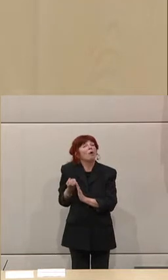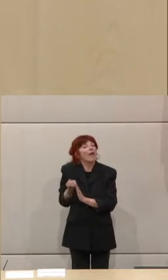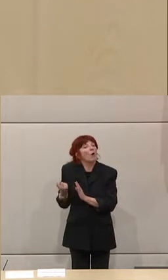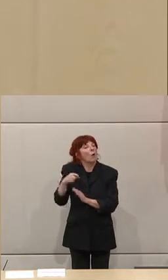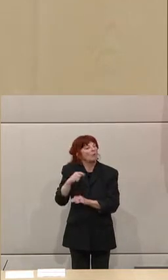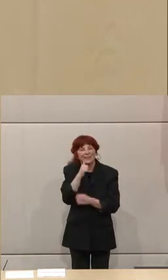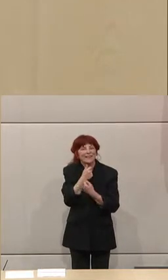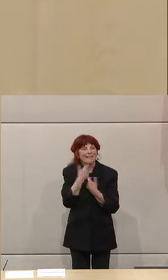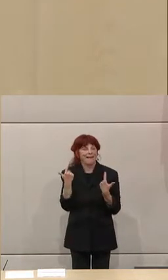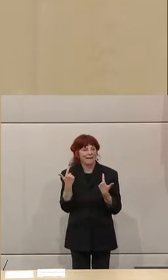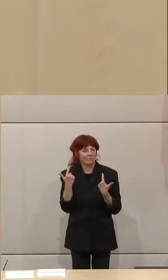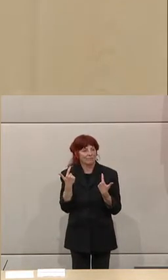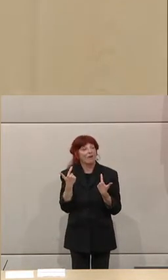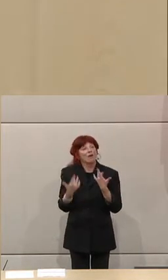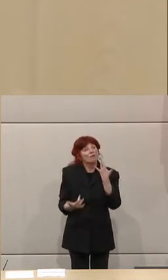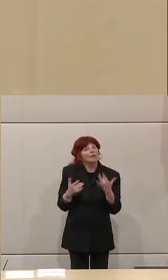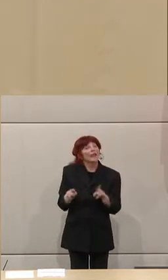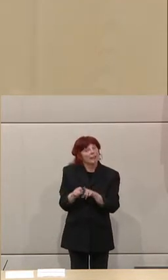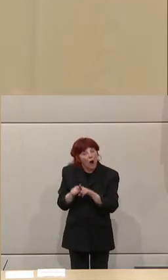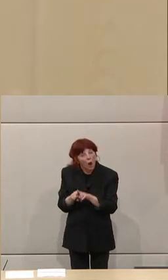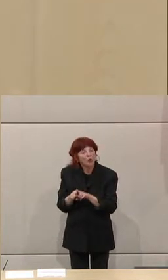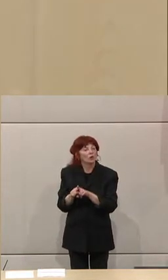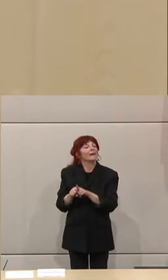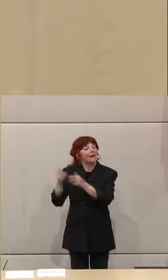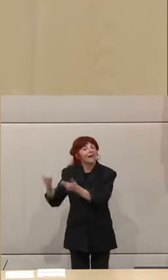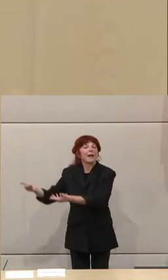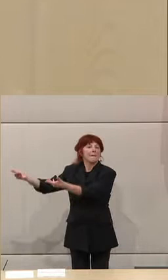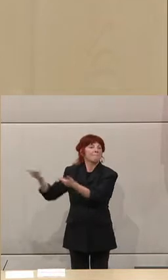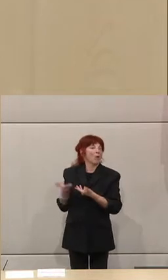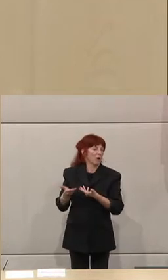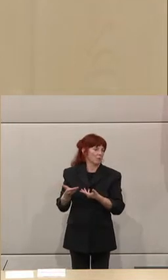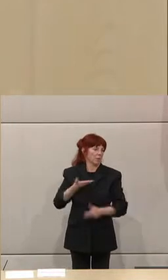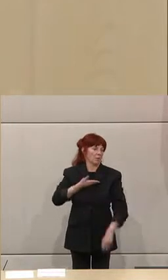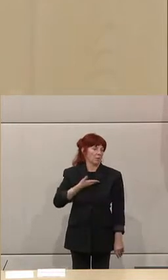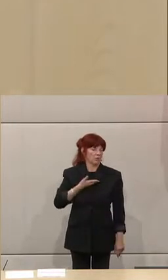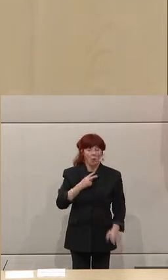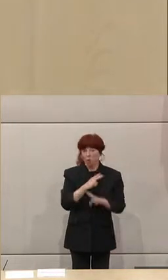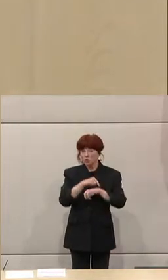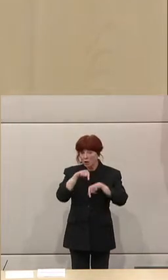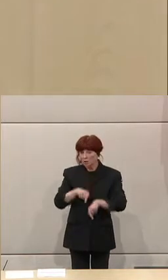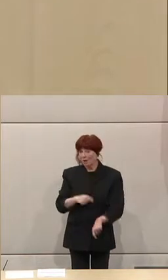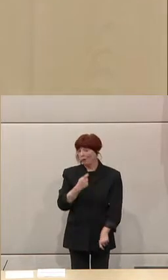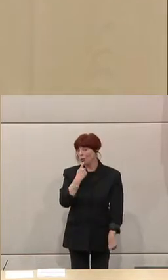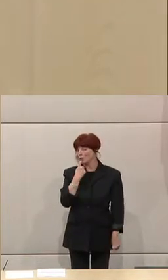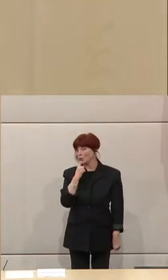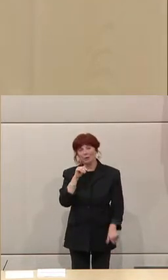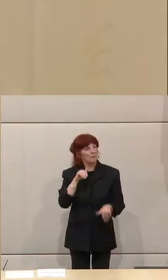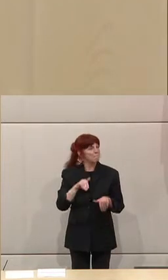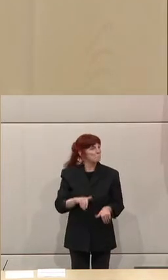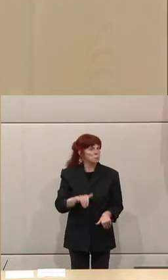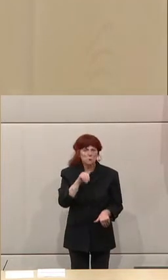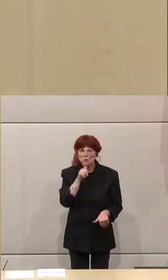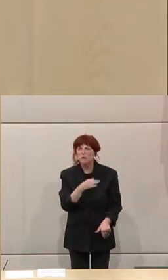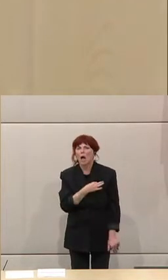konnte. Also auch importierte Ware ist. In Österreich brauchen sich die Konsumenten wirklich nicht zu sorgen, weil die österreichischen